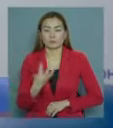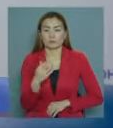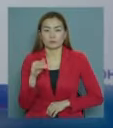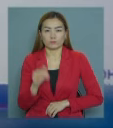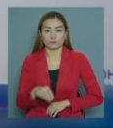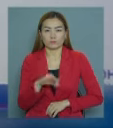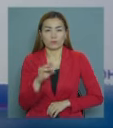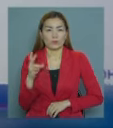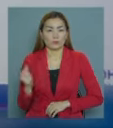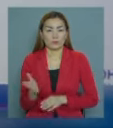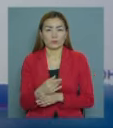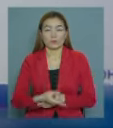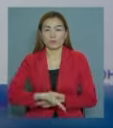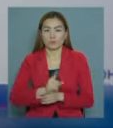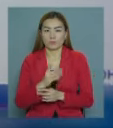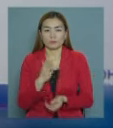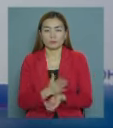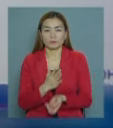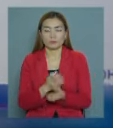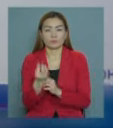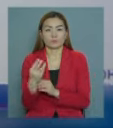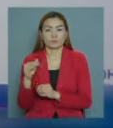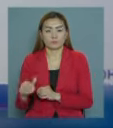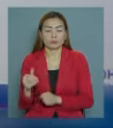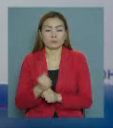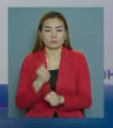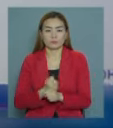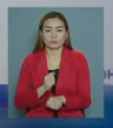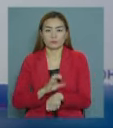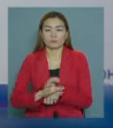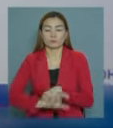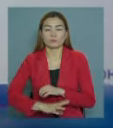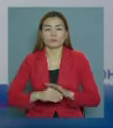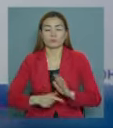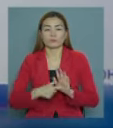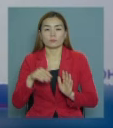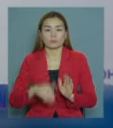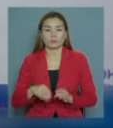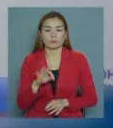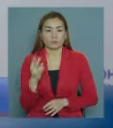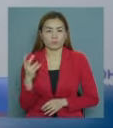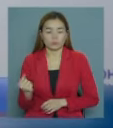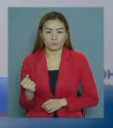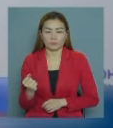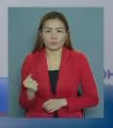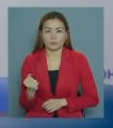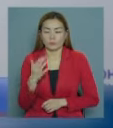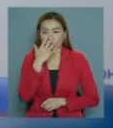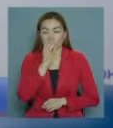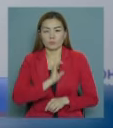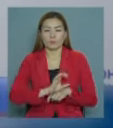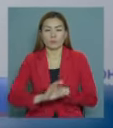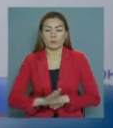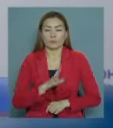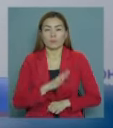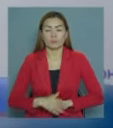14 000 тоннаға жуық балық ауланды. Оның 13 000 өңделіп, соның ішінде 7 000 тоннасы шет елдеріне